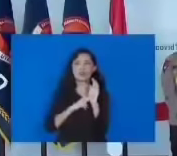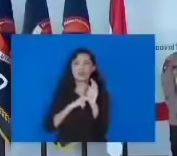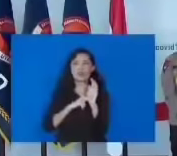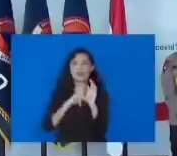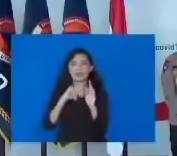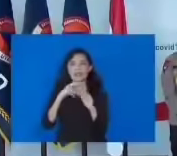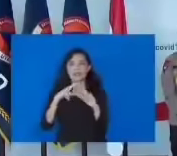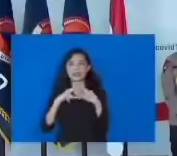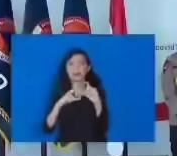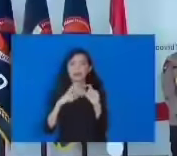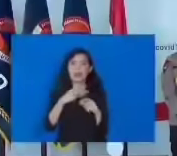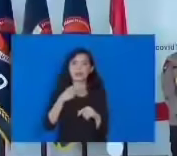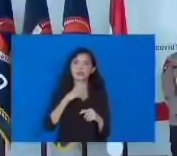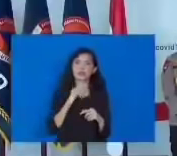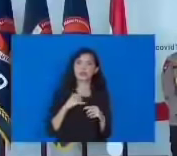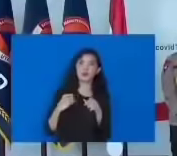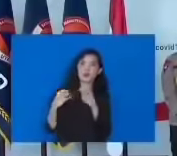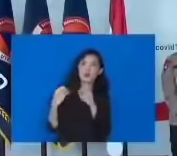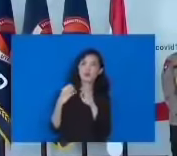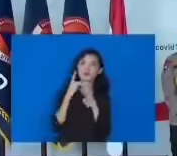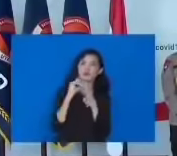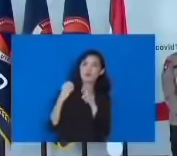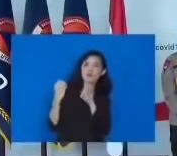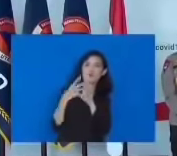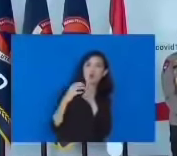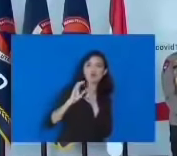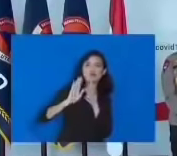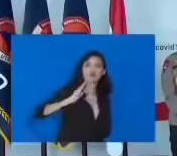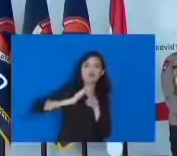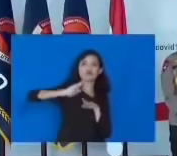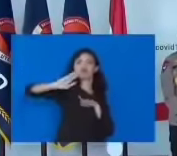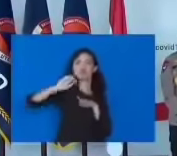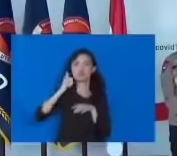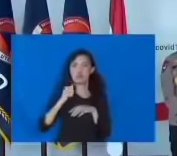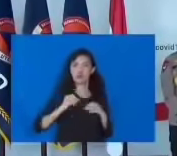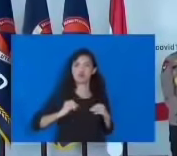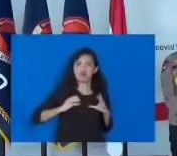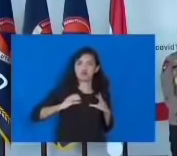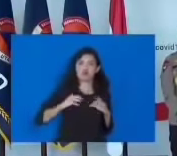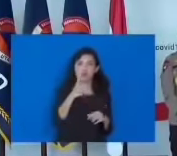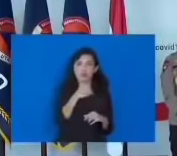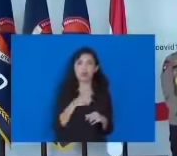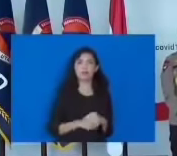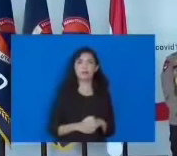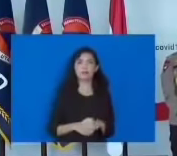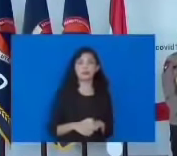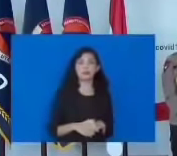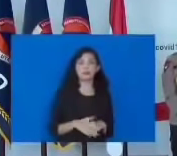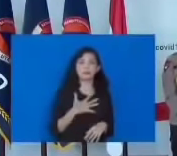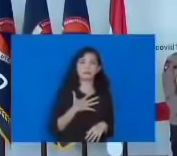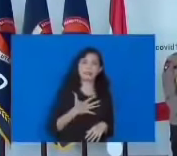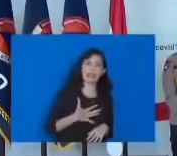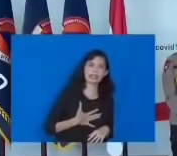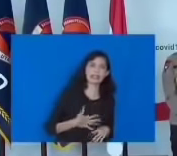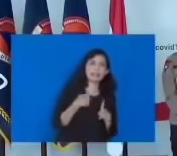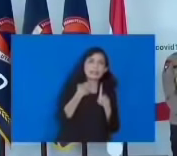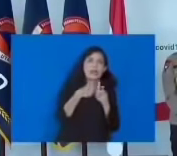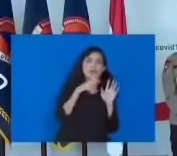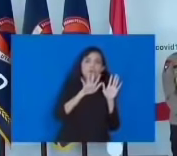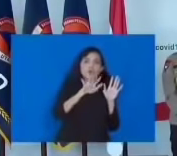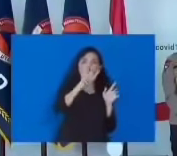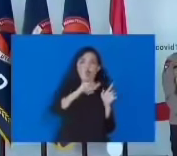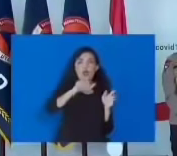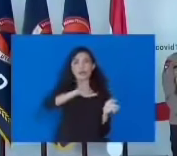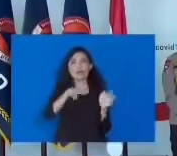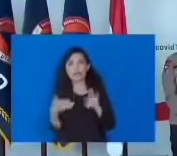COVID-19. Kita masih berprihatin ada 10 yang meninggal, sehingga totalnya adalah menjadi